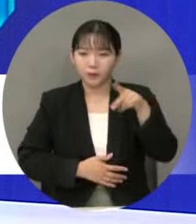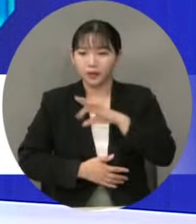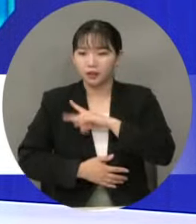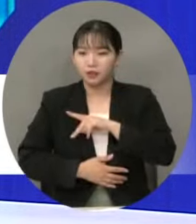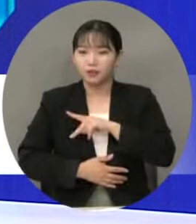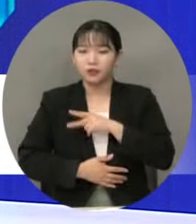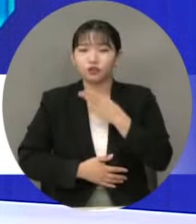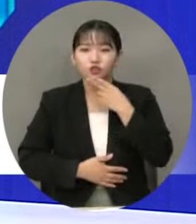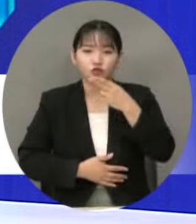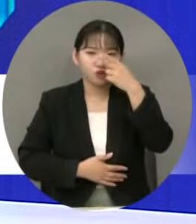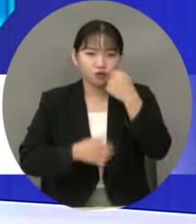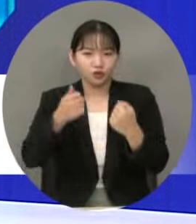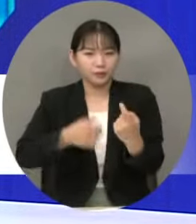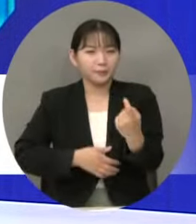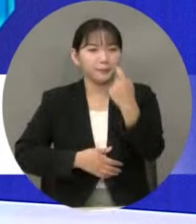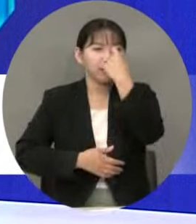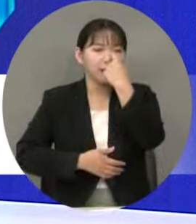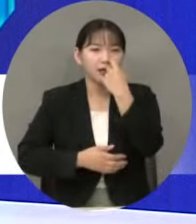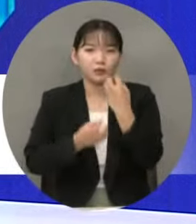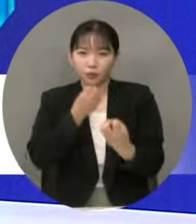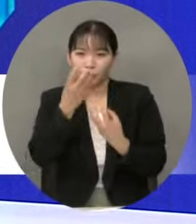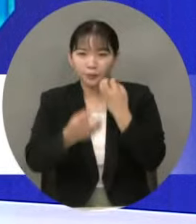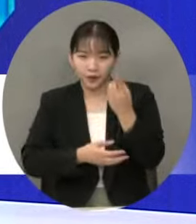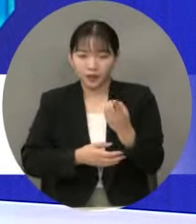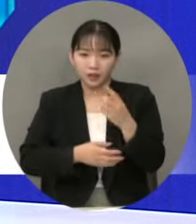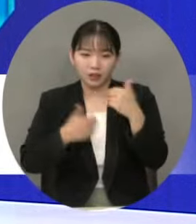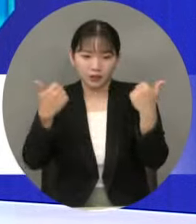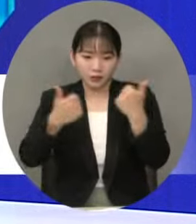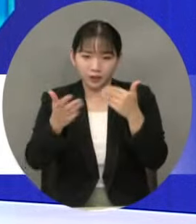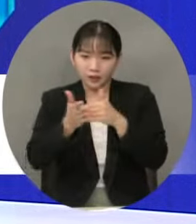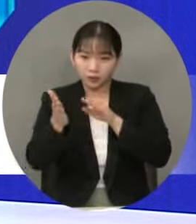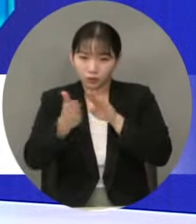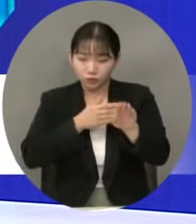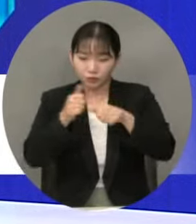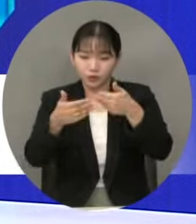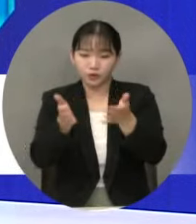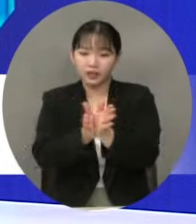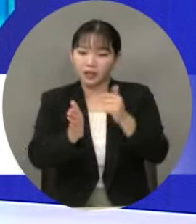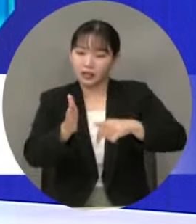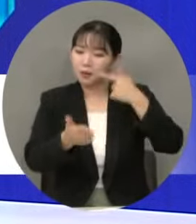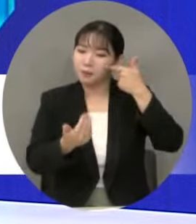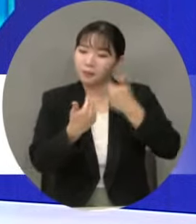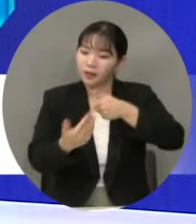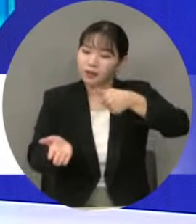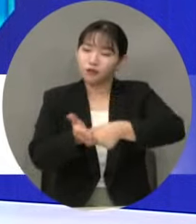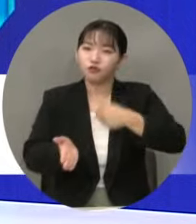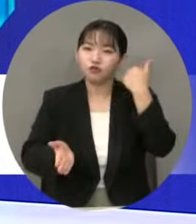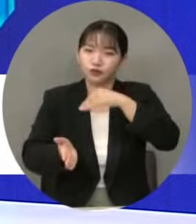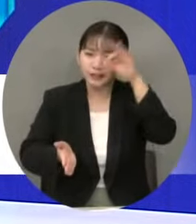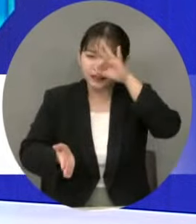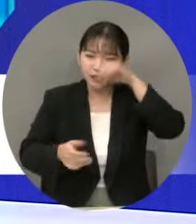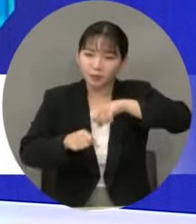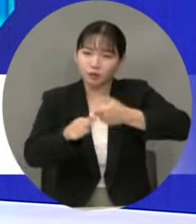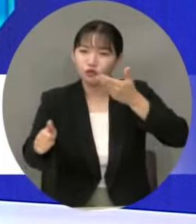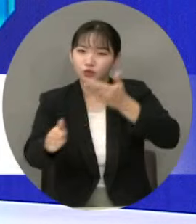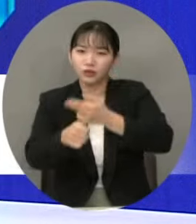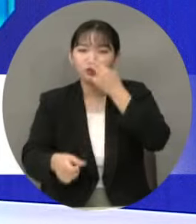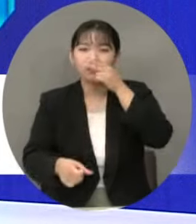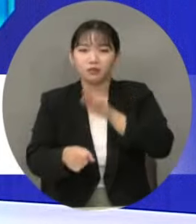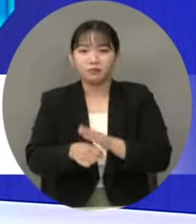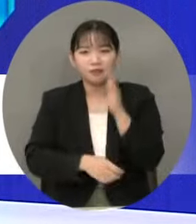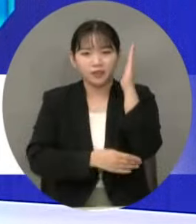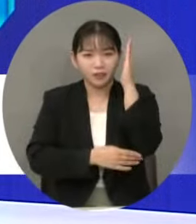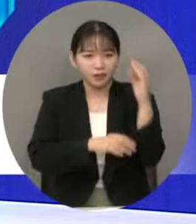도중 음주운전 적발 사실을 털어놓은 가운데 의회 직후 민주당 내에서는 반대표 의원들을 색출해 징계하자는